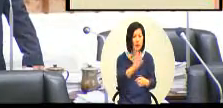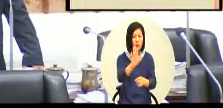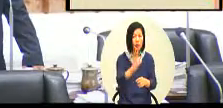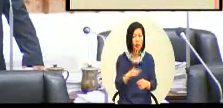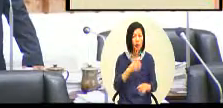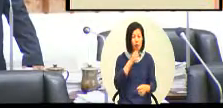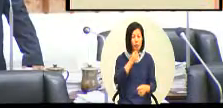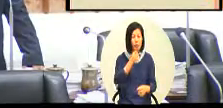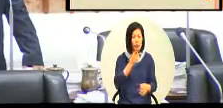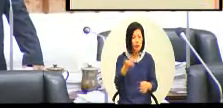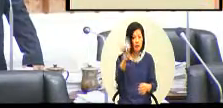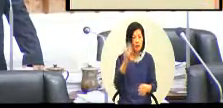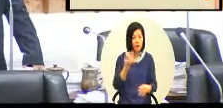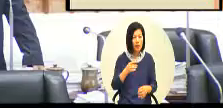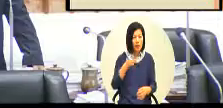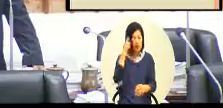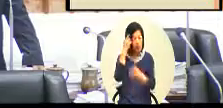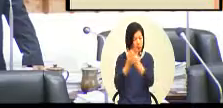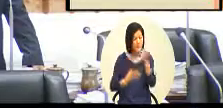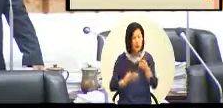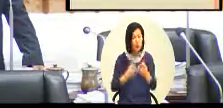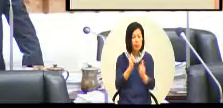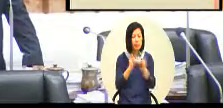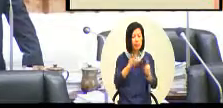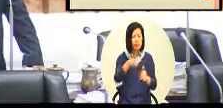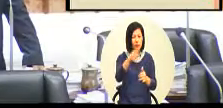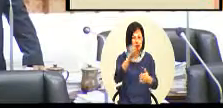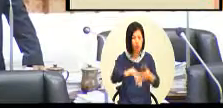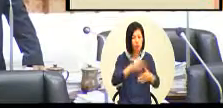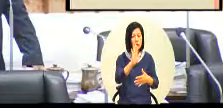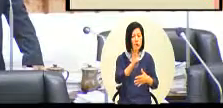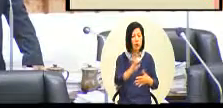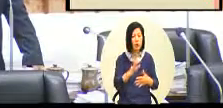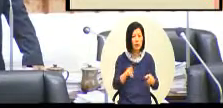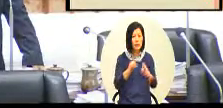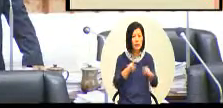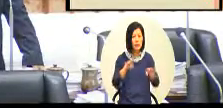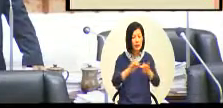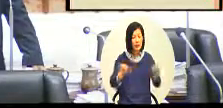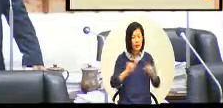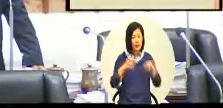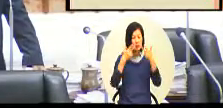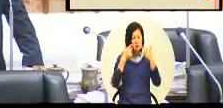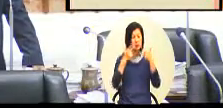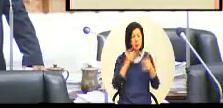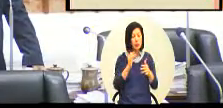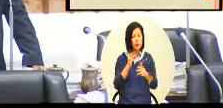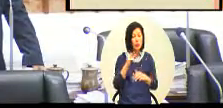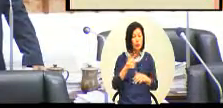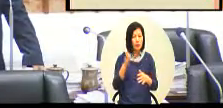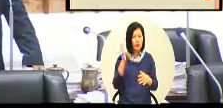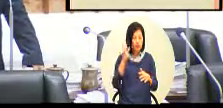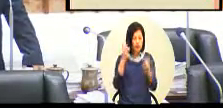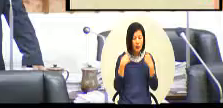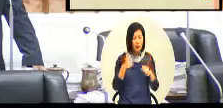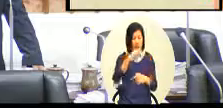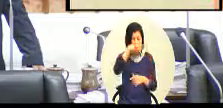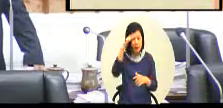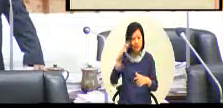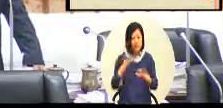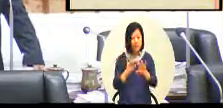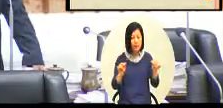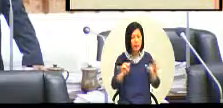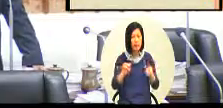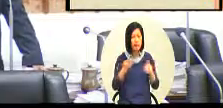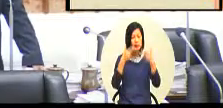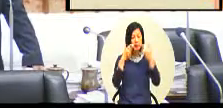以上的失智民众，我们这次也纳入。对于我们平地原住民，当初是山地原住民，现在55岁